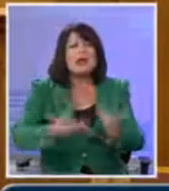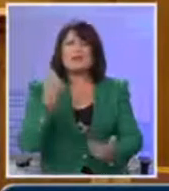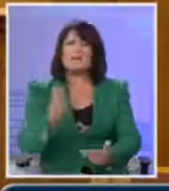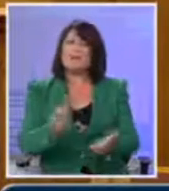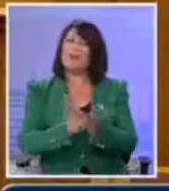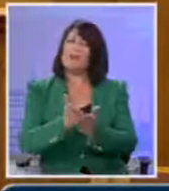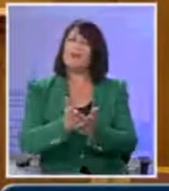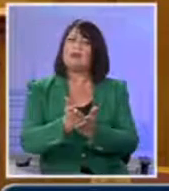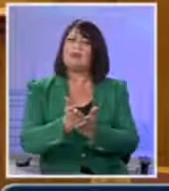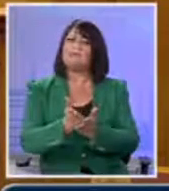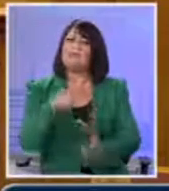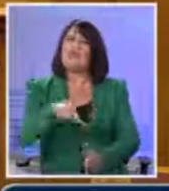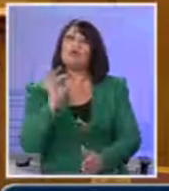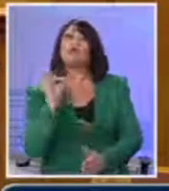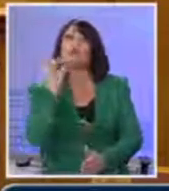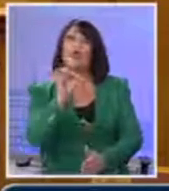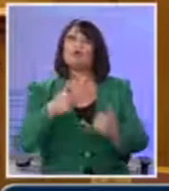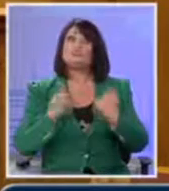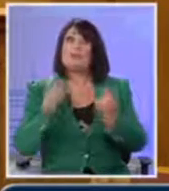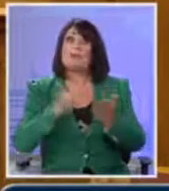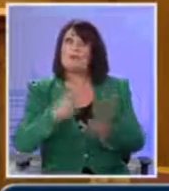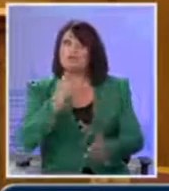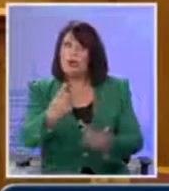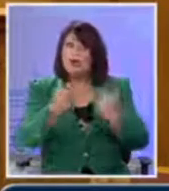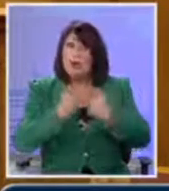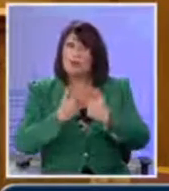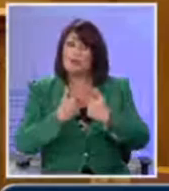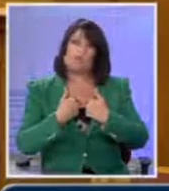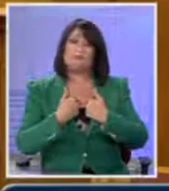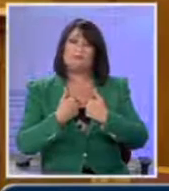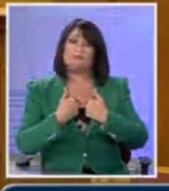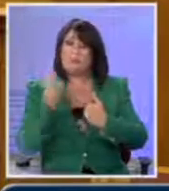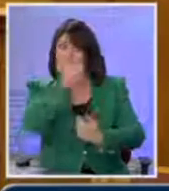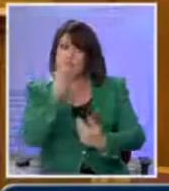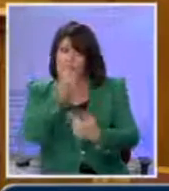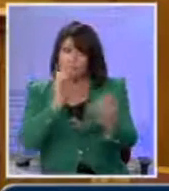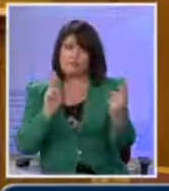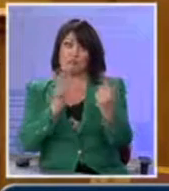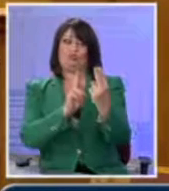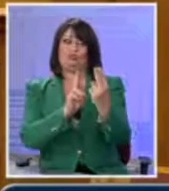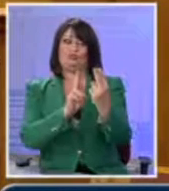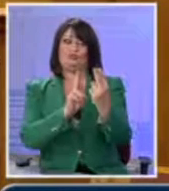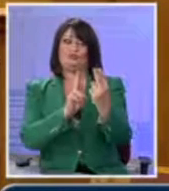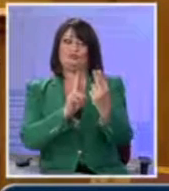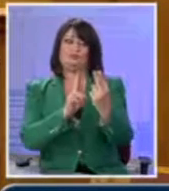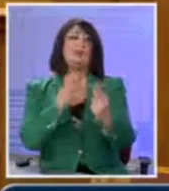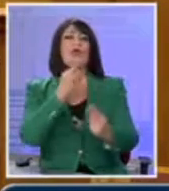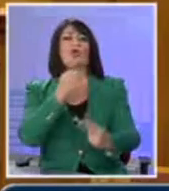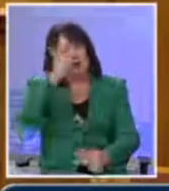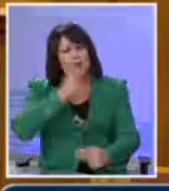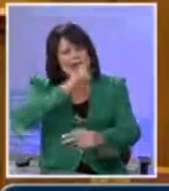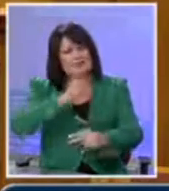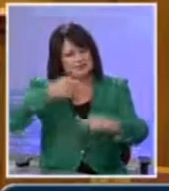πιο δίκαιη. Αυτός πρέπει να είναι ο στόχος σας. Σας το λέω πρόσφατα. πρόσωπο με πρόσωπο, γιατί έζησα ο ίδιος